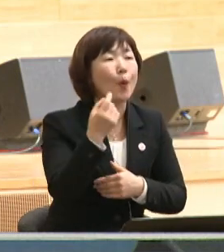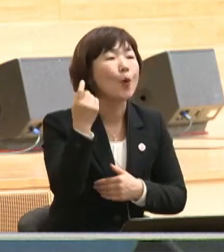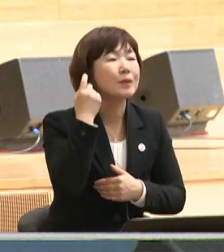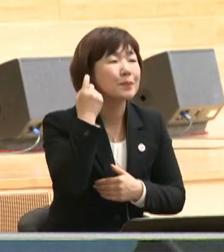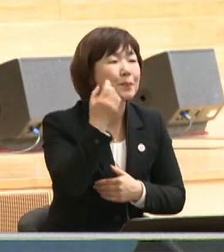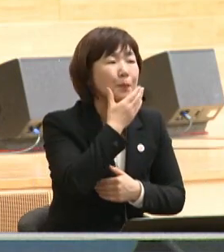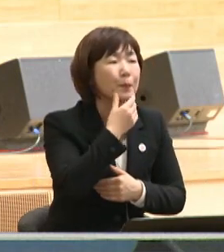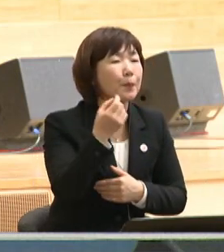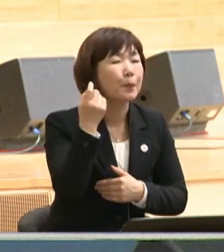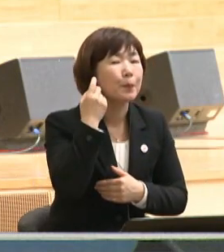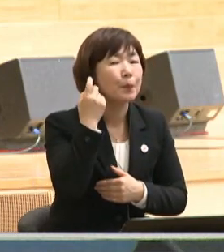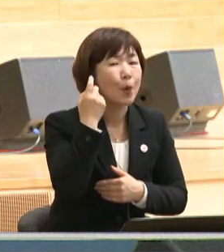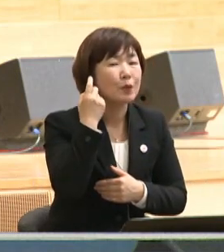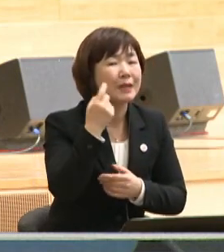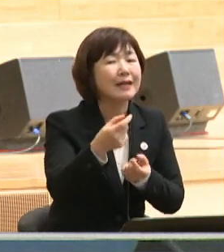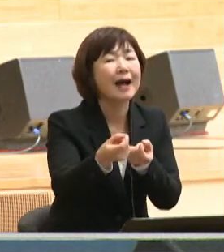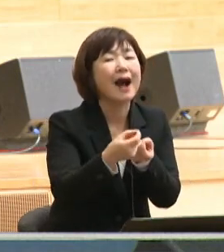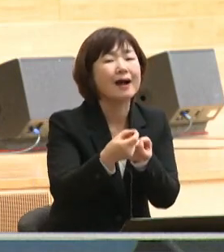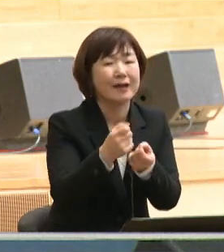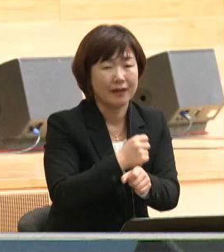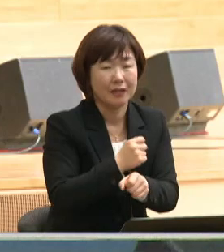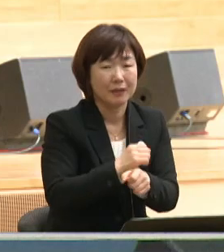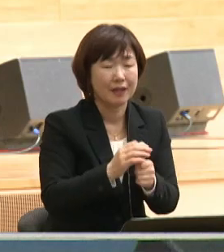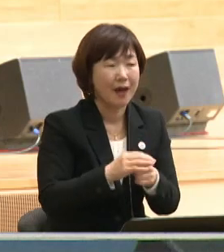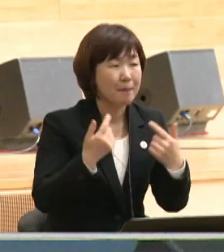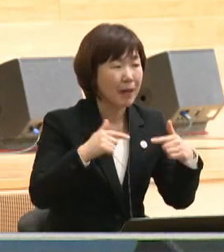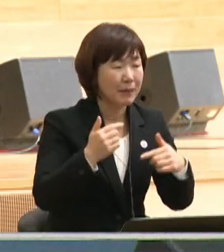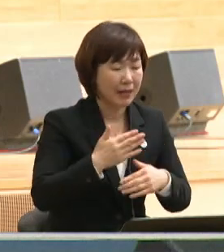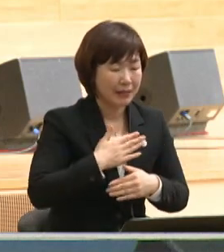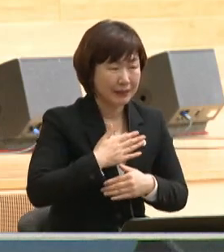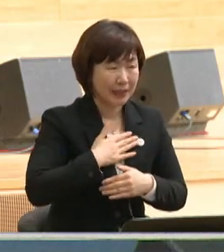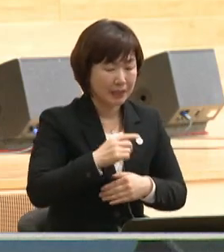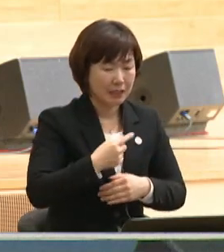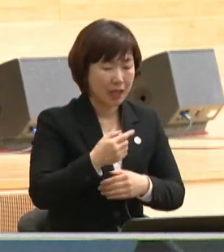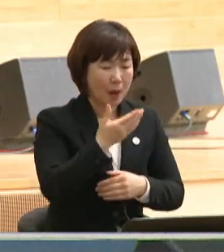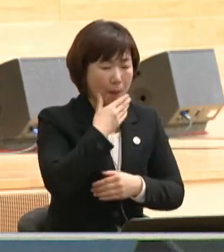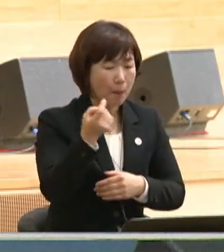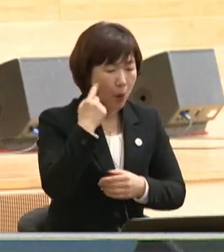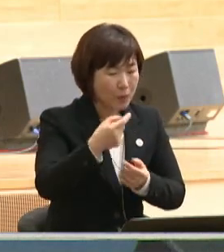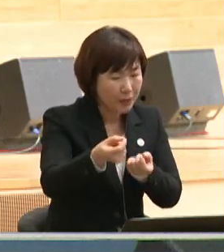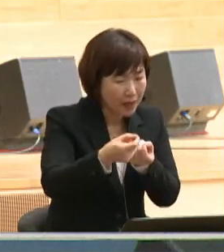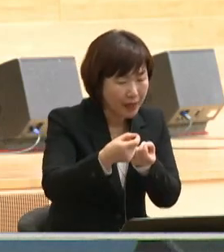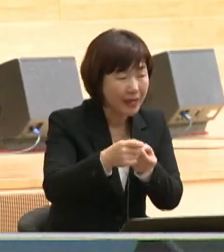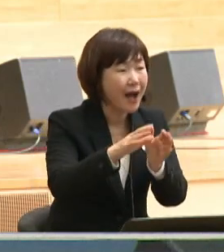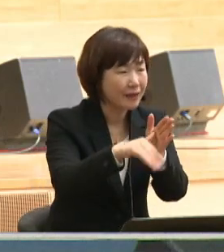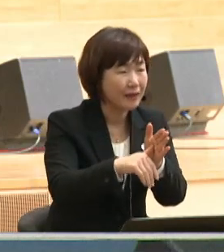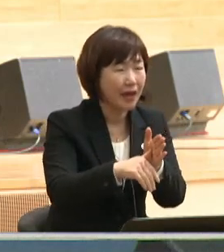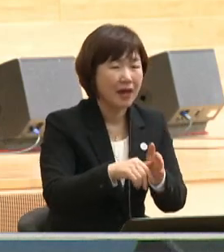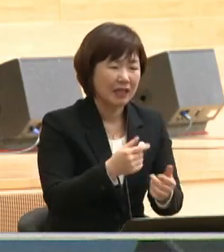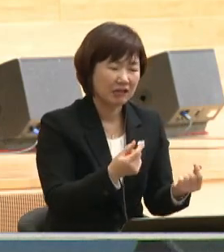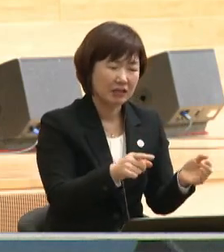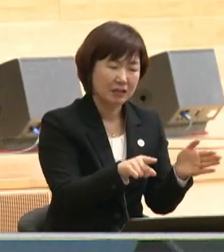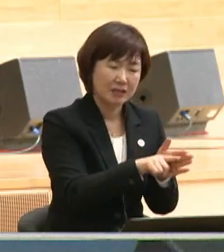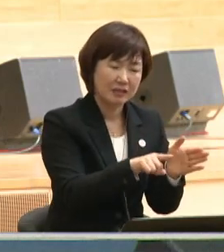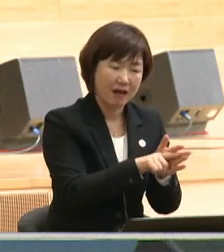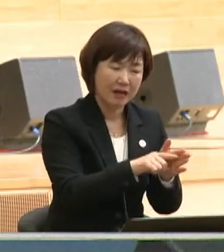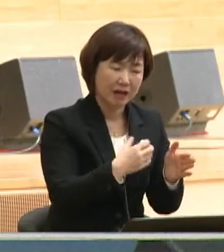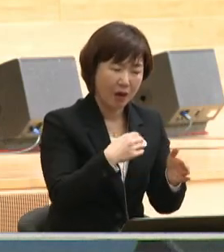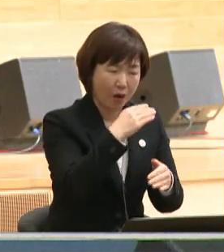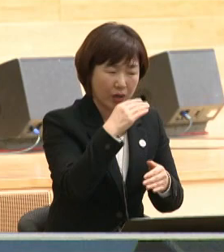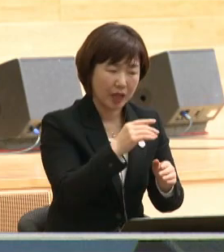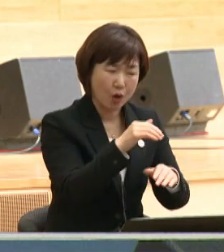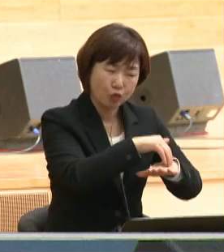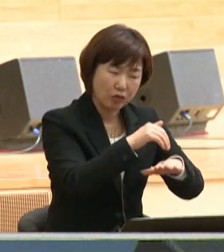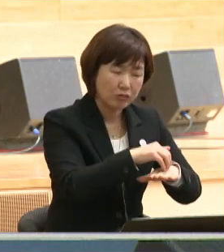앞에 날마다 자기 자신을 진솔하게 복음 앞에 세울 때에 이러한 훈련의 필요성도 깨닫게 되어지고